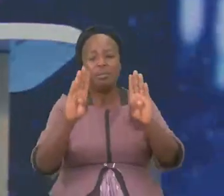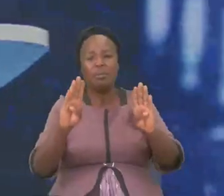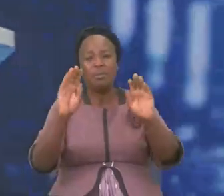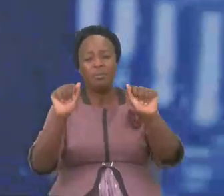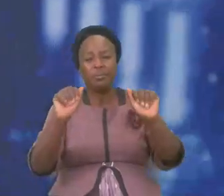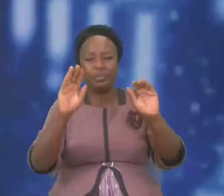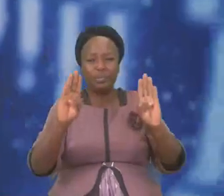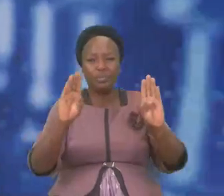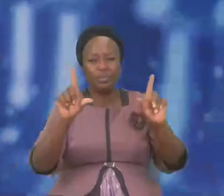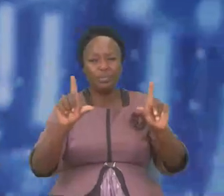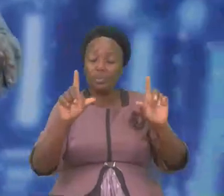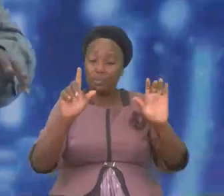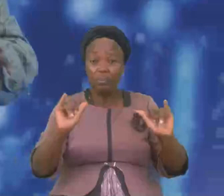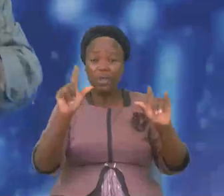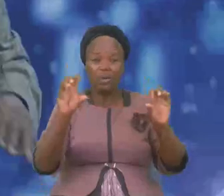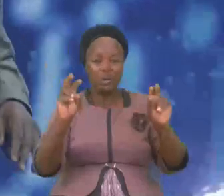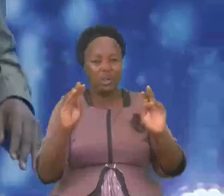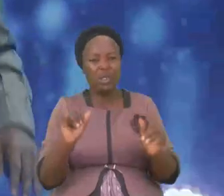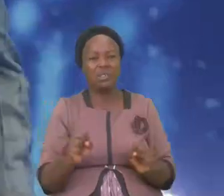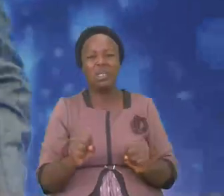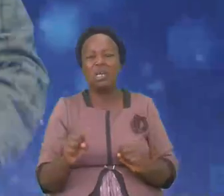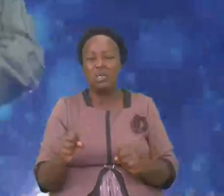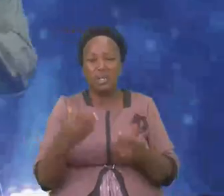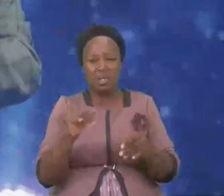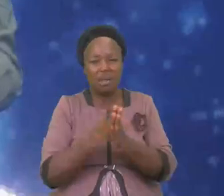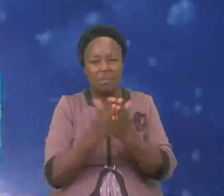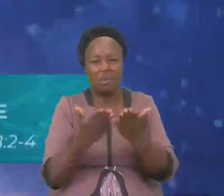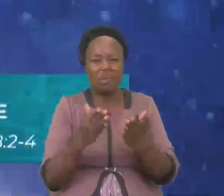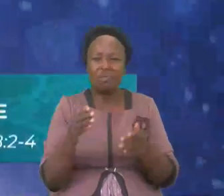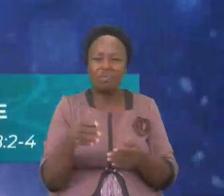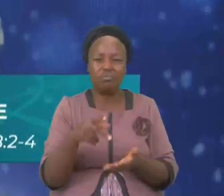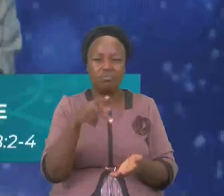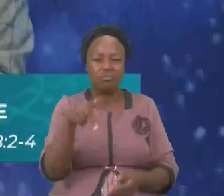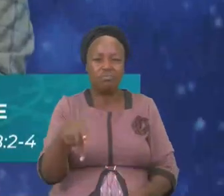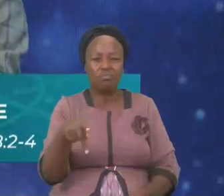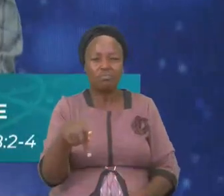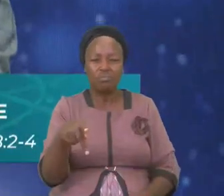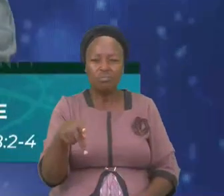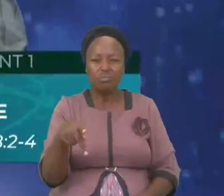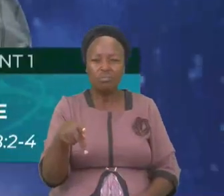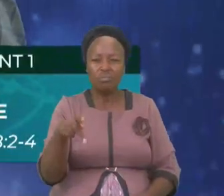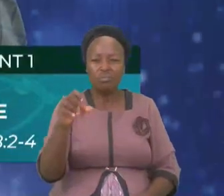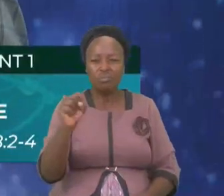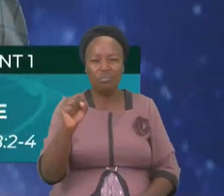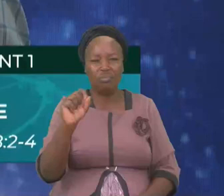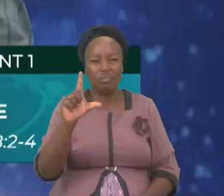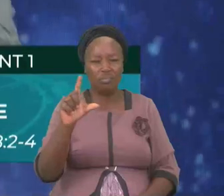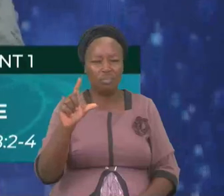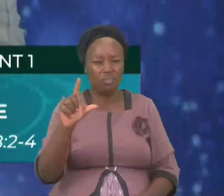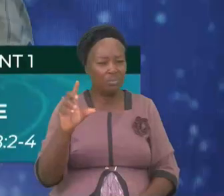Voyons Psaume. Psaume 53, verset 2. Psaume 53,